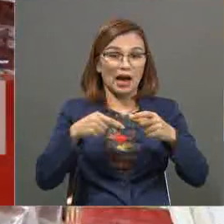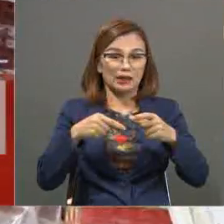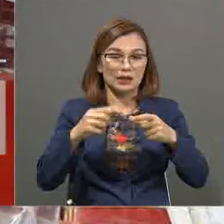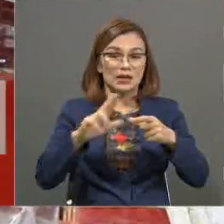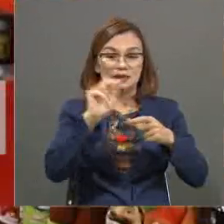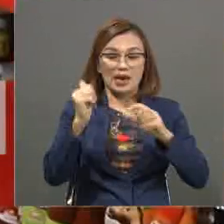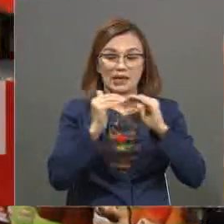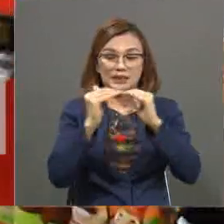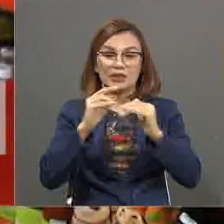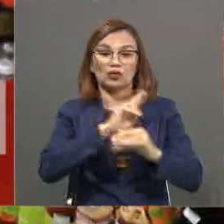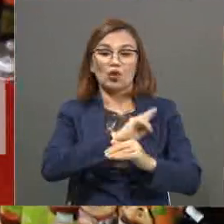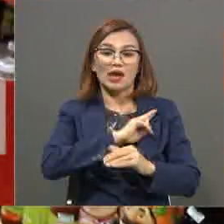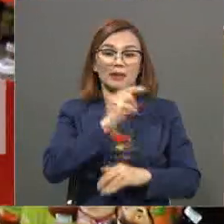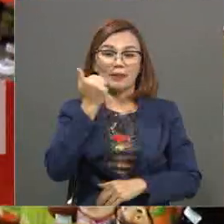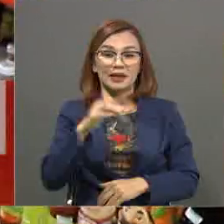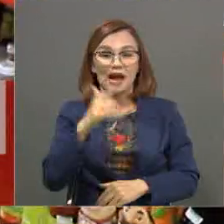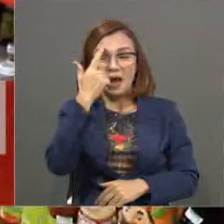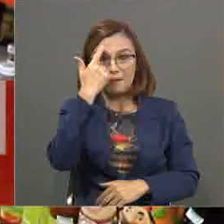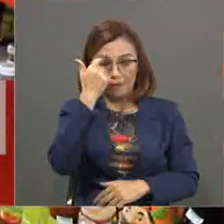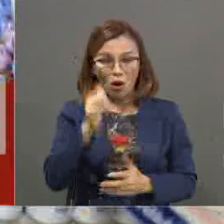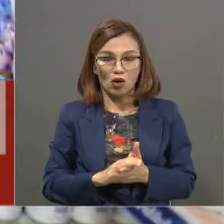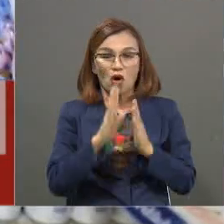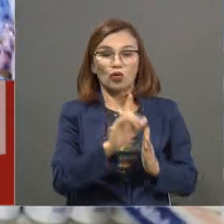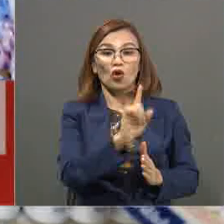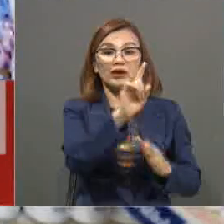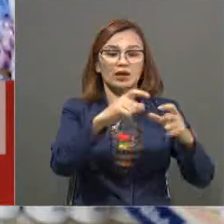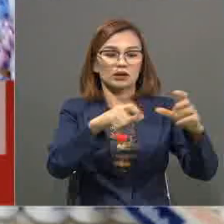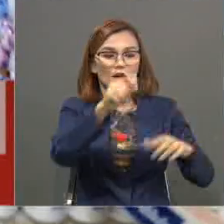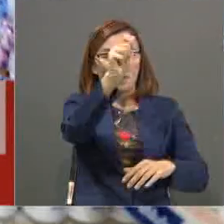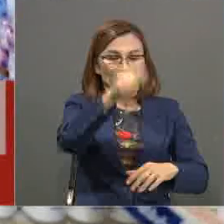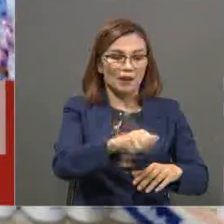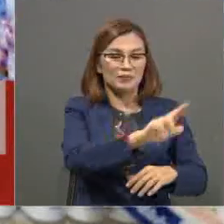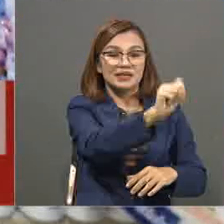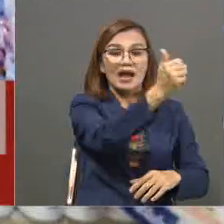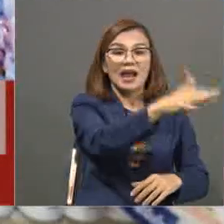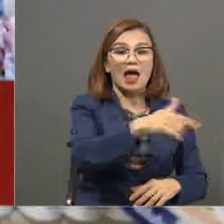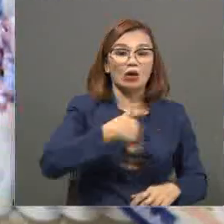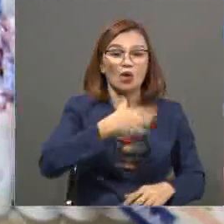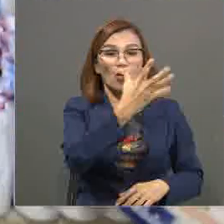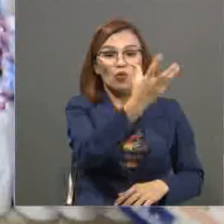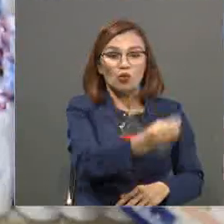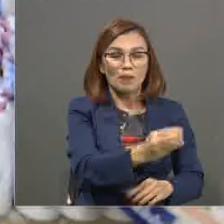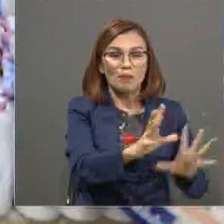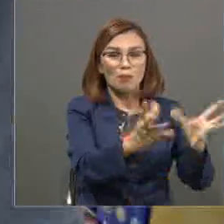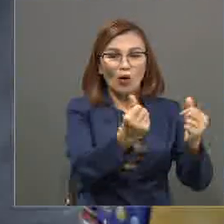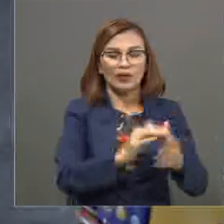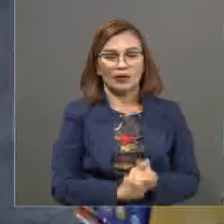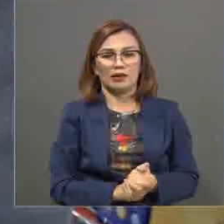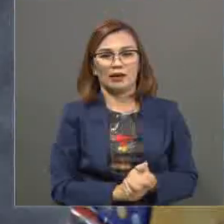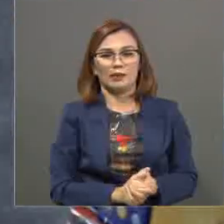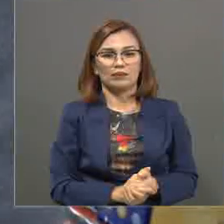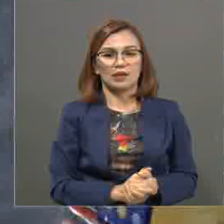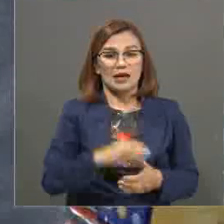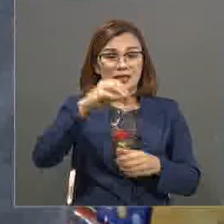ใช้สิทธิ์ของตัวเองได้เนื่องจากถูกคนแอบอ้างใช้สิทธิ์ที่ร้านค้าแล้วพอสังเกตมันข้ามพื้นที่อ่ะคนนี้อยู่